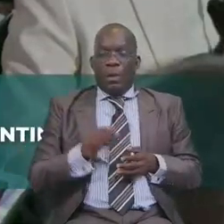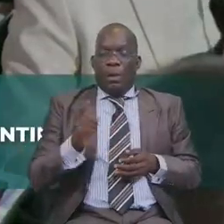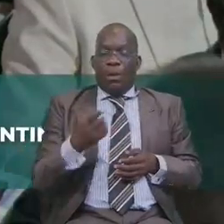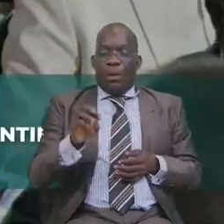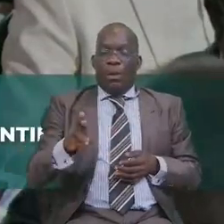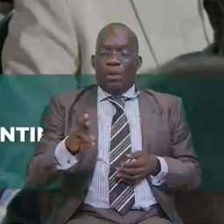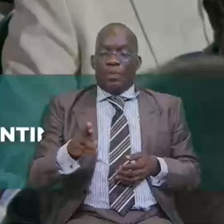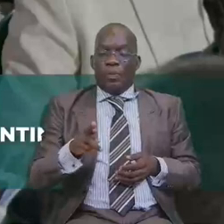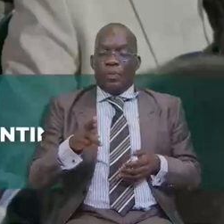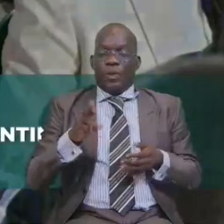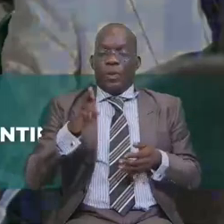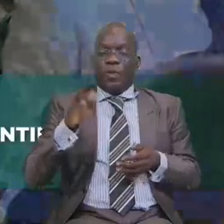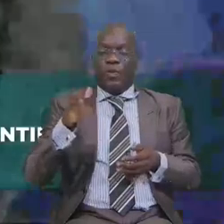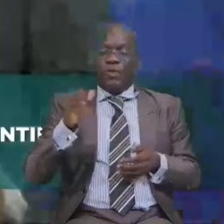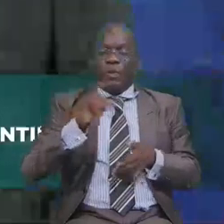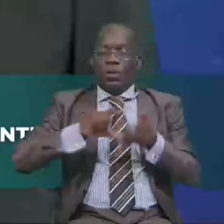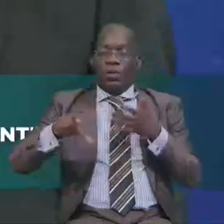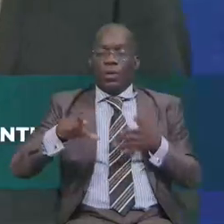15, verset 10, il dit,